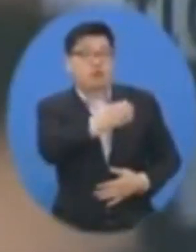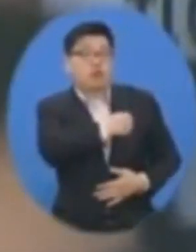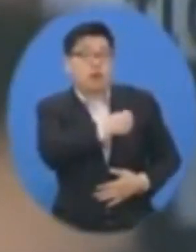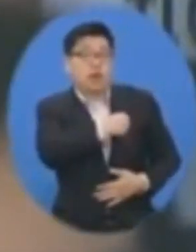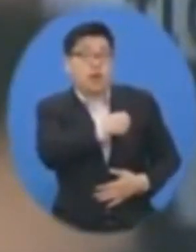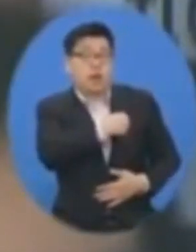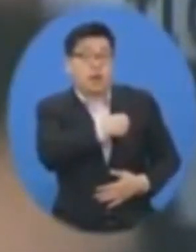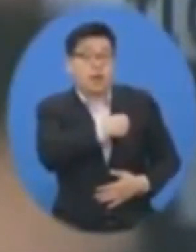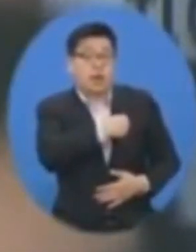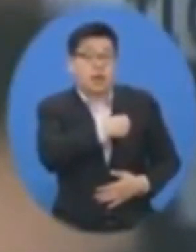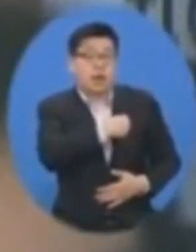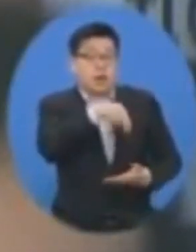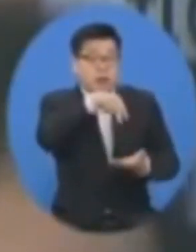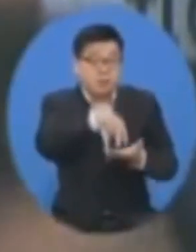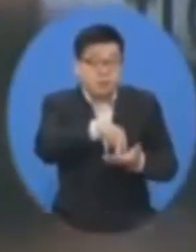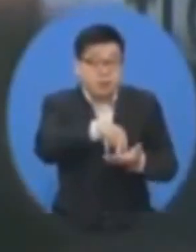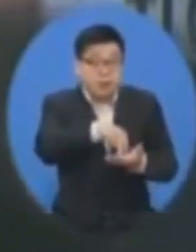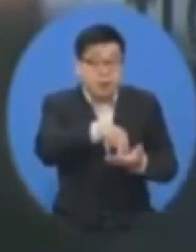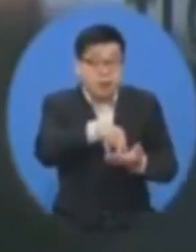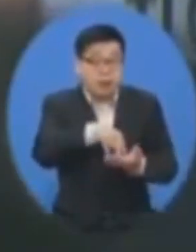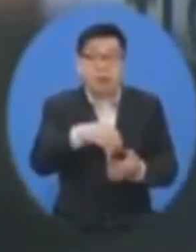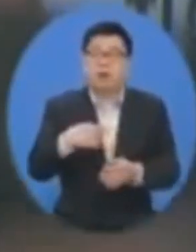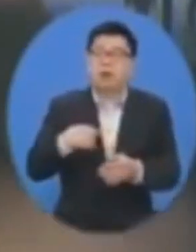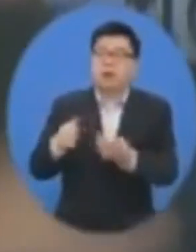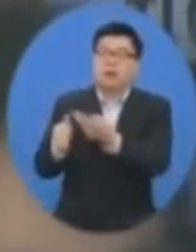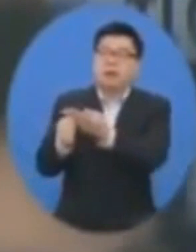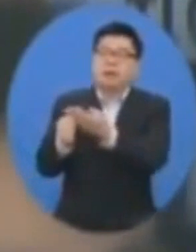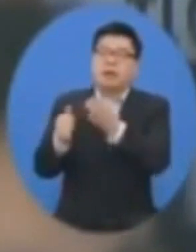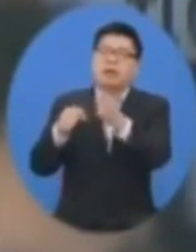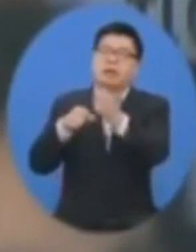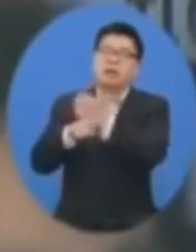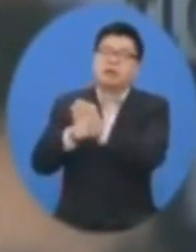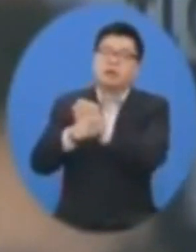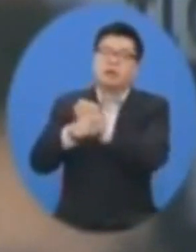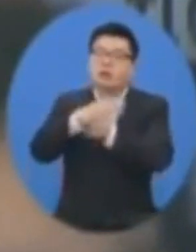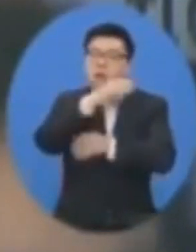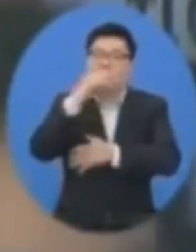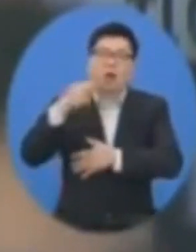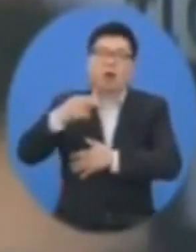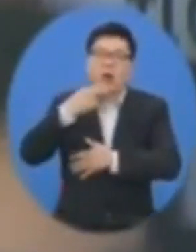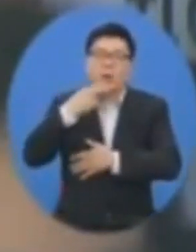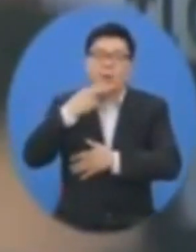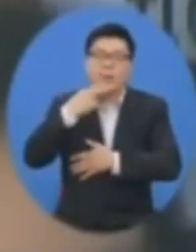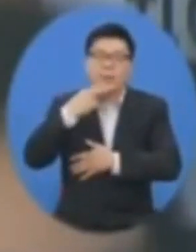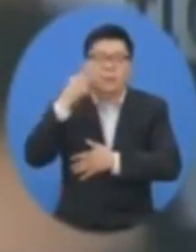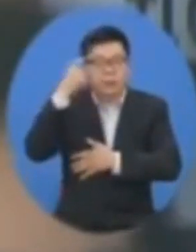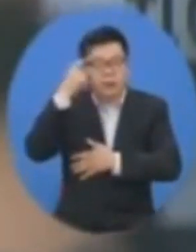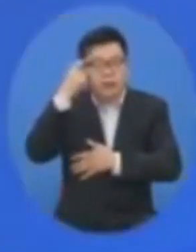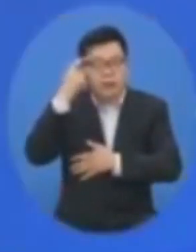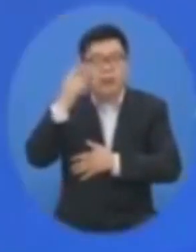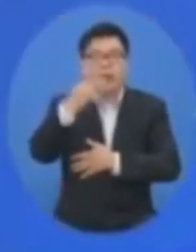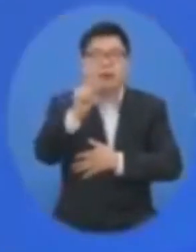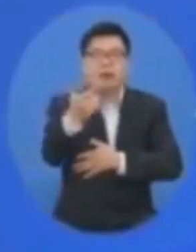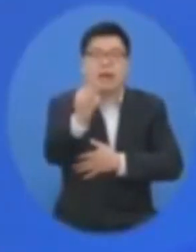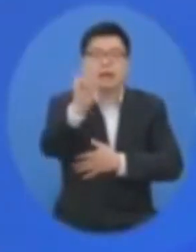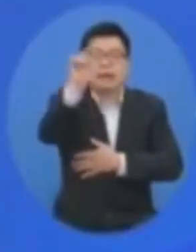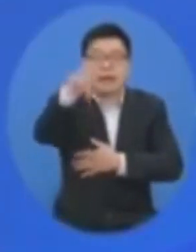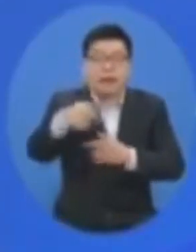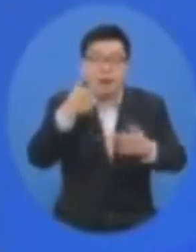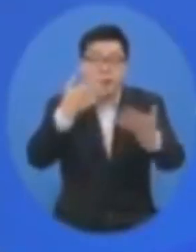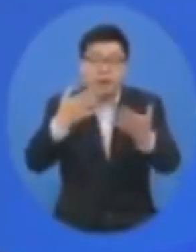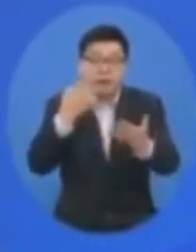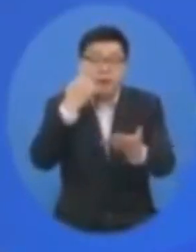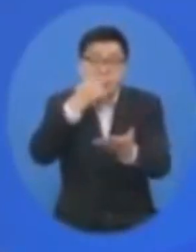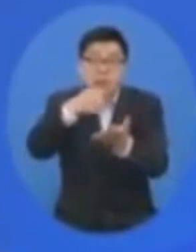국회에 있었다면 저는 탄핵 사유가 적절치 못하다. 탄핵 사유는요, 확정된 증거가 있어야